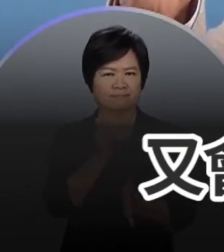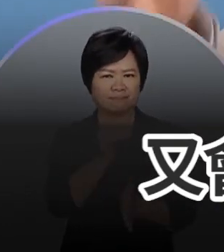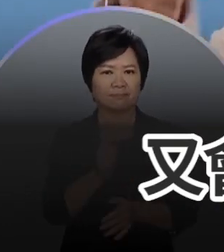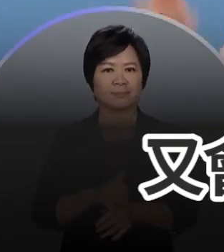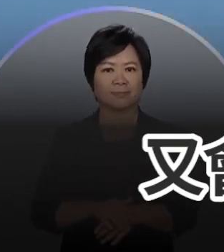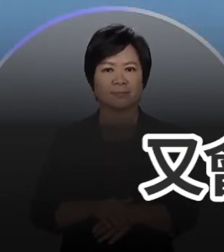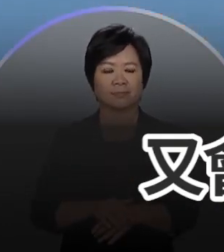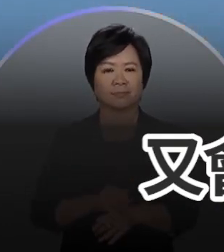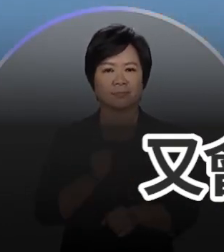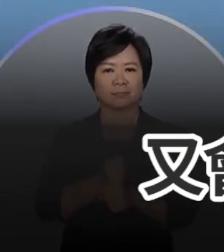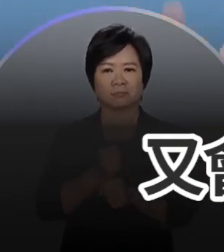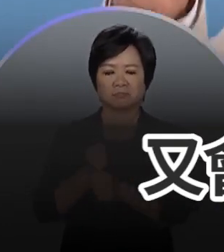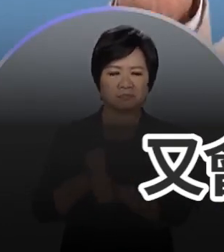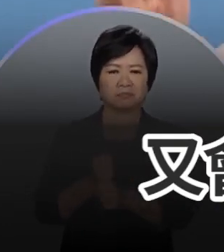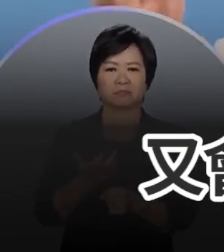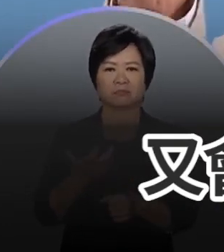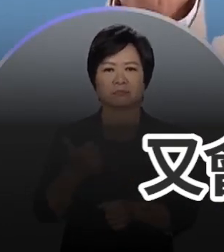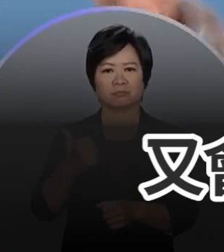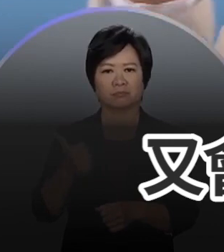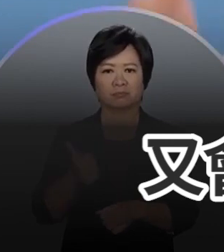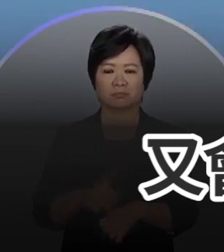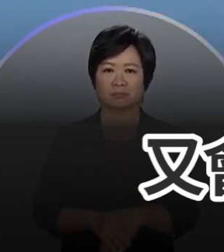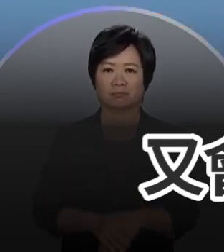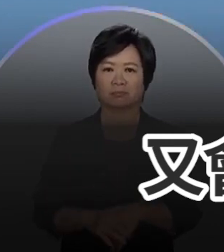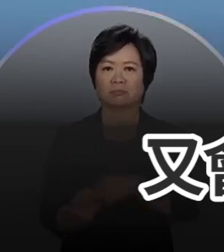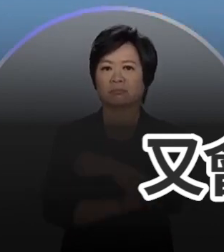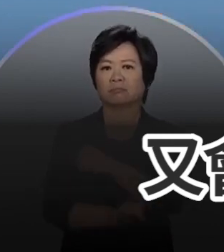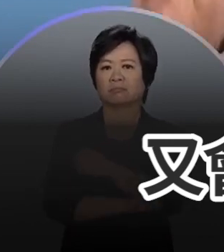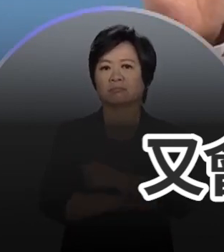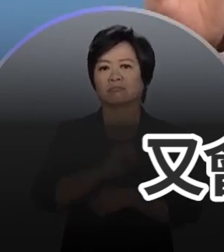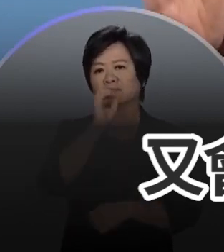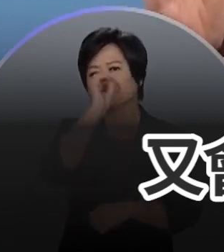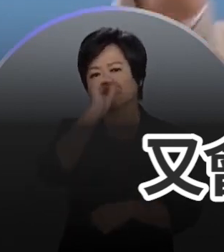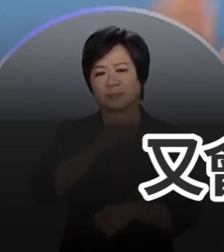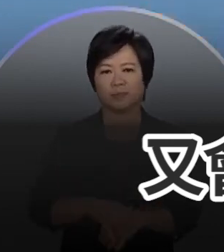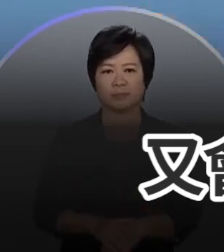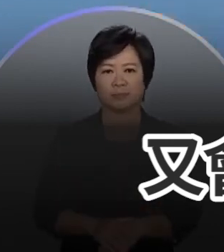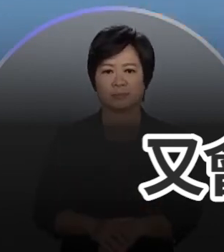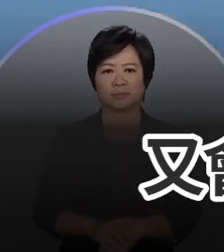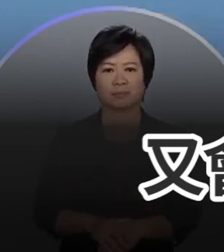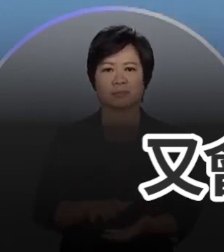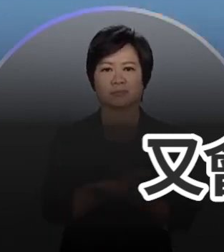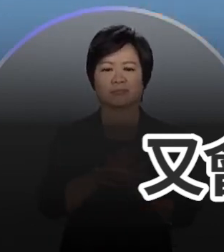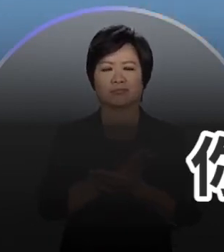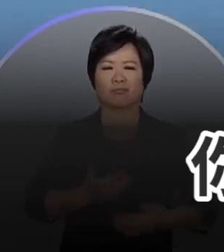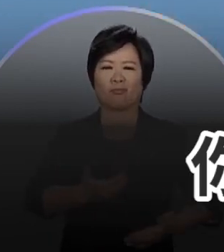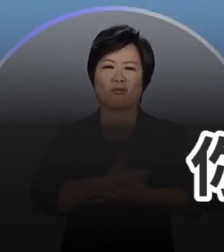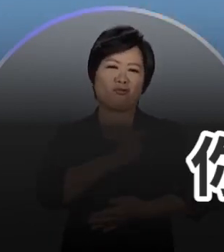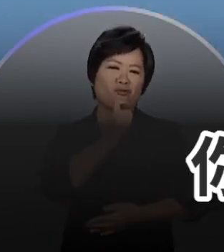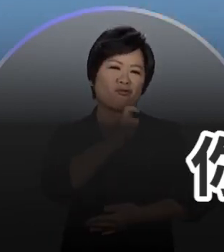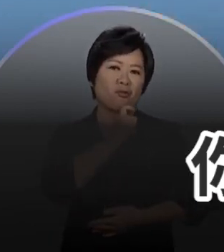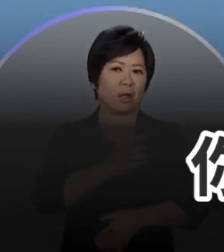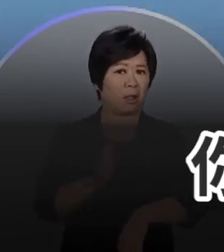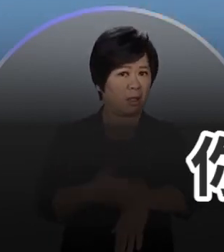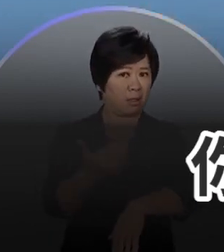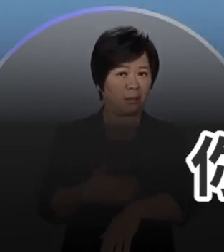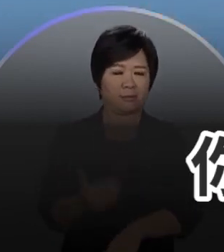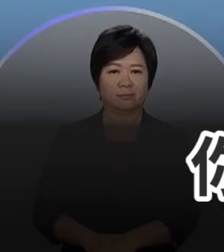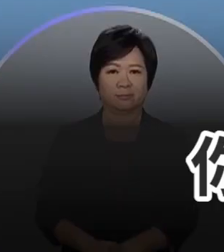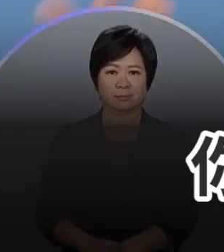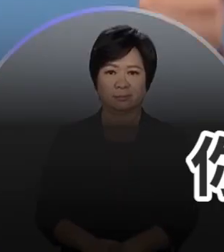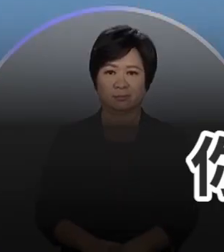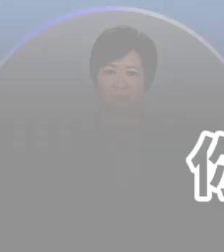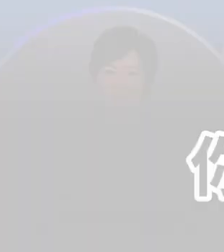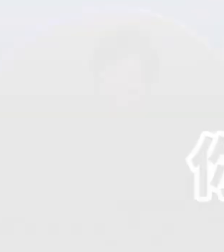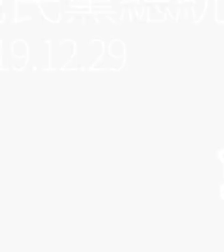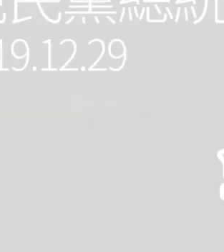会做事，又不 A 钱，还不乱抱女人，你看看，这样的话